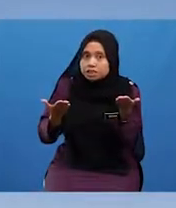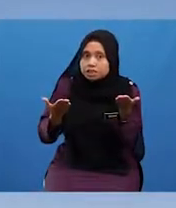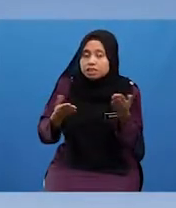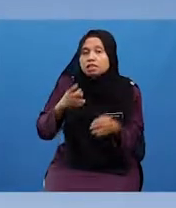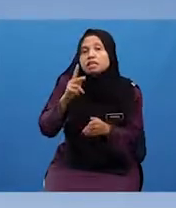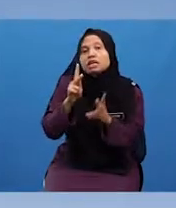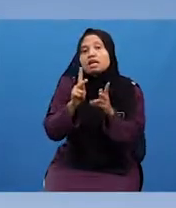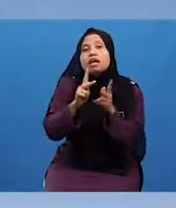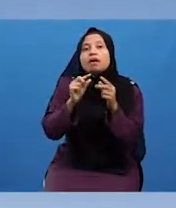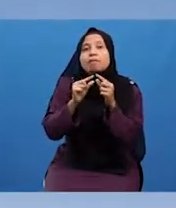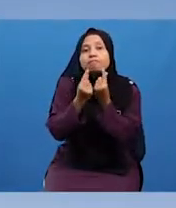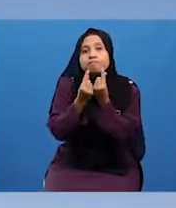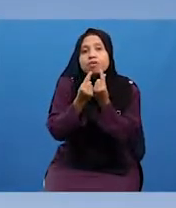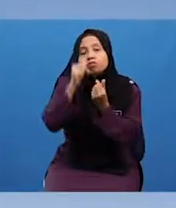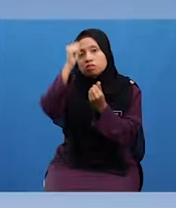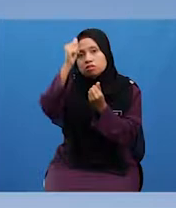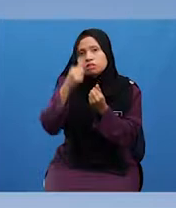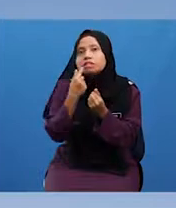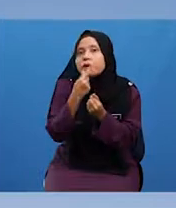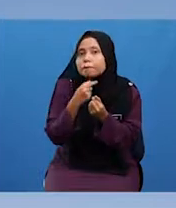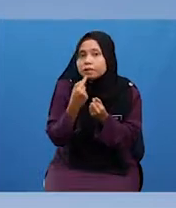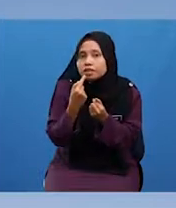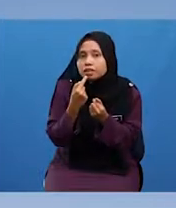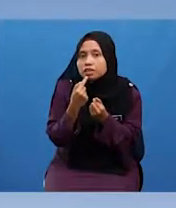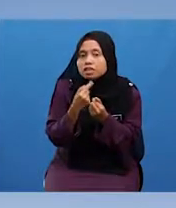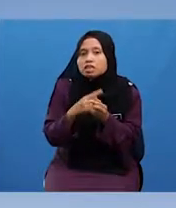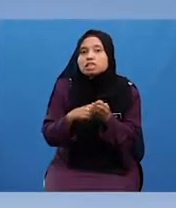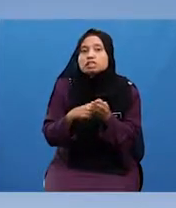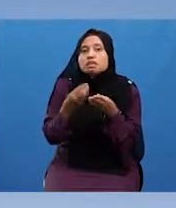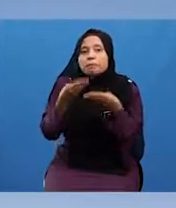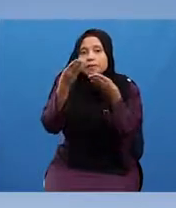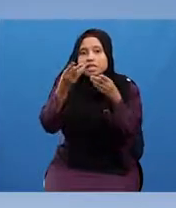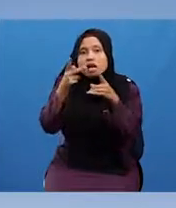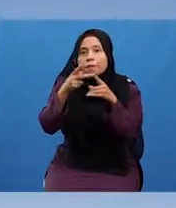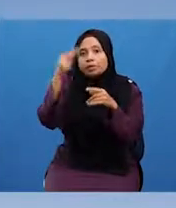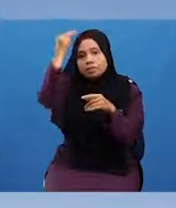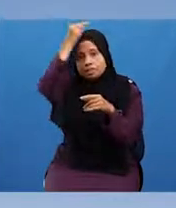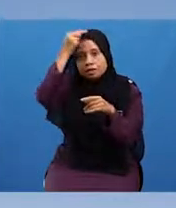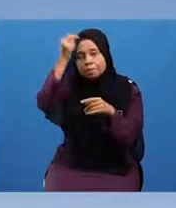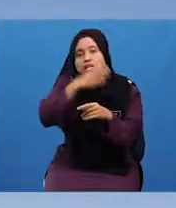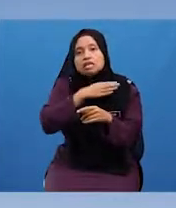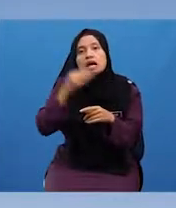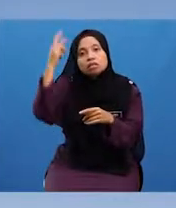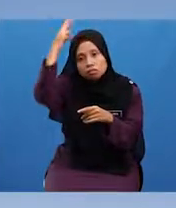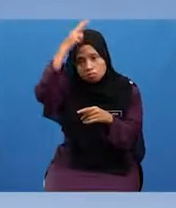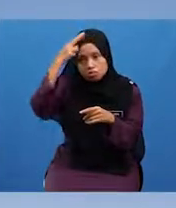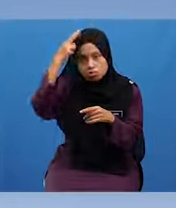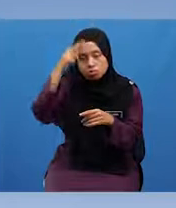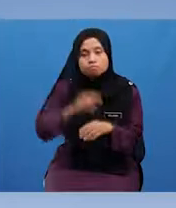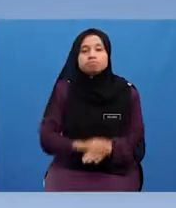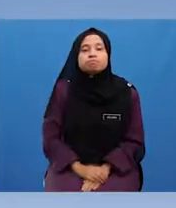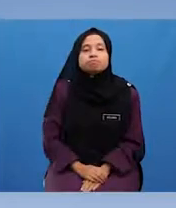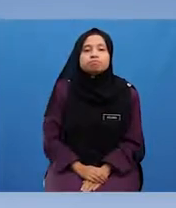Kalam Allah. Siapa? Diwahyukan kepada Nabi-Nabi dan